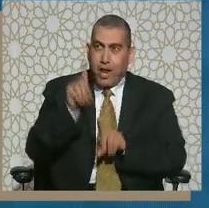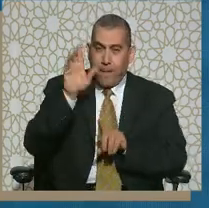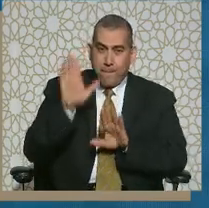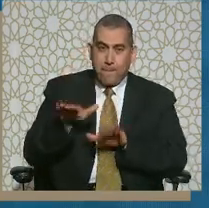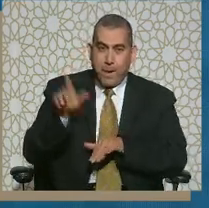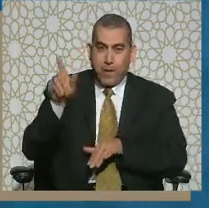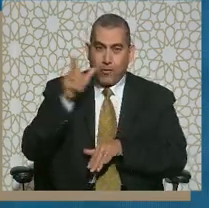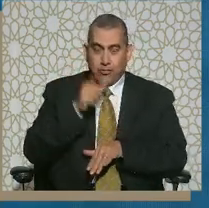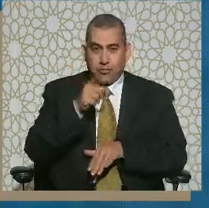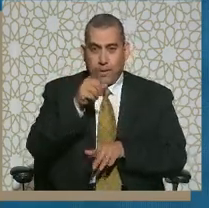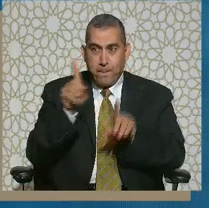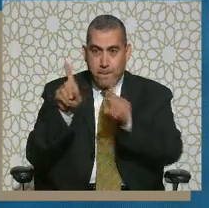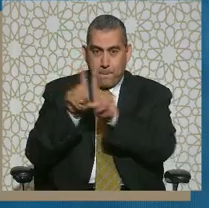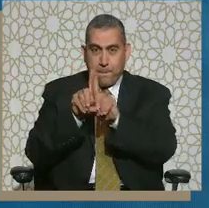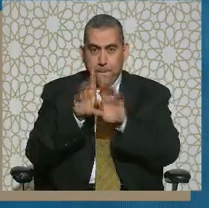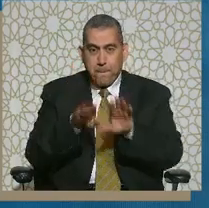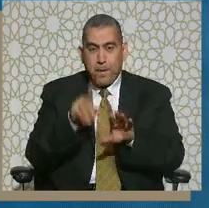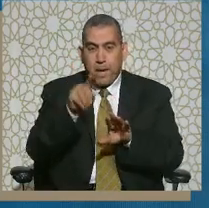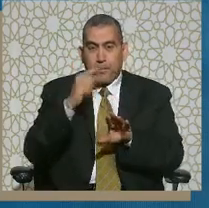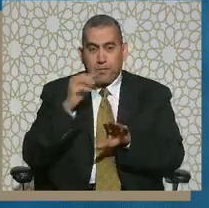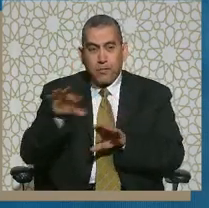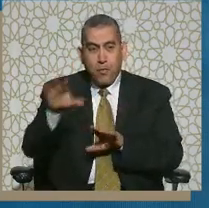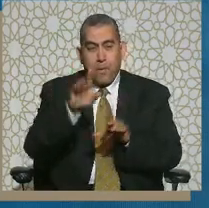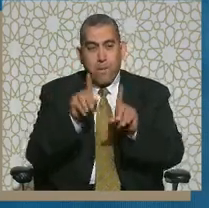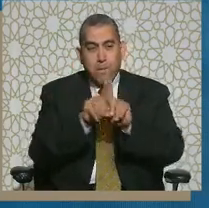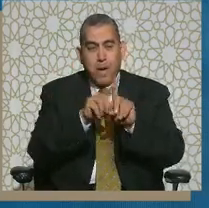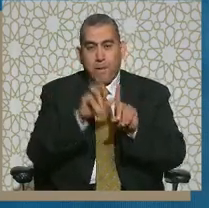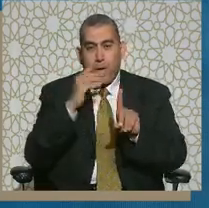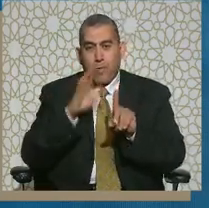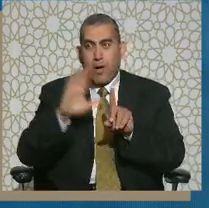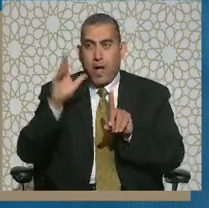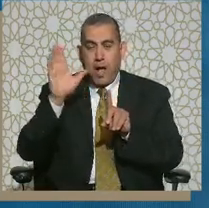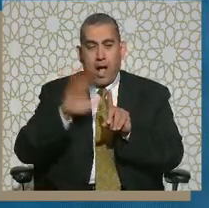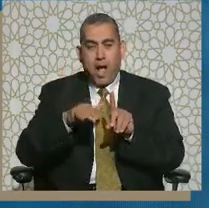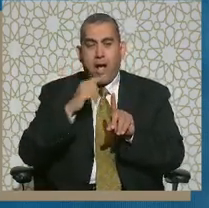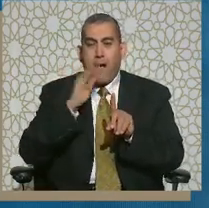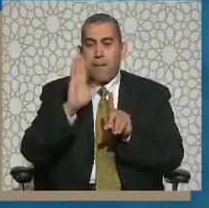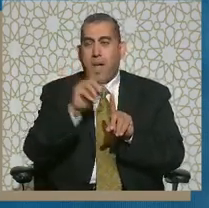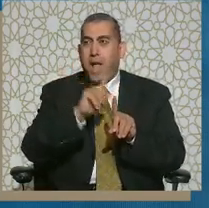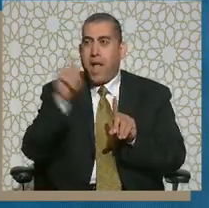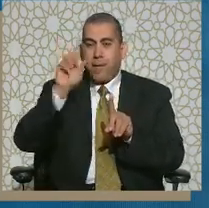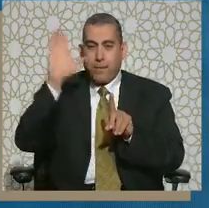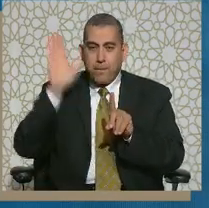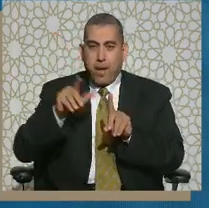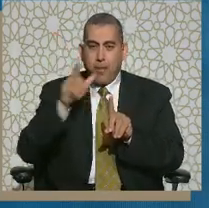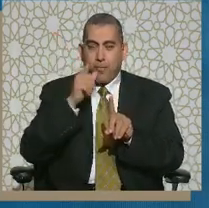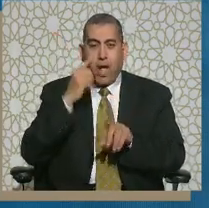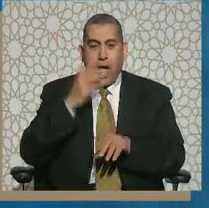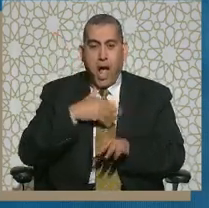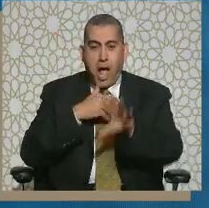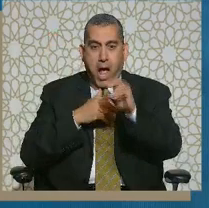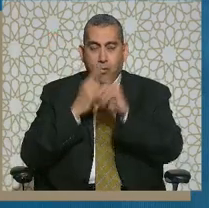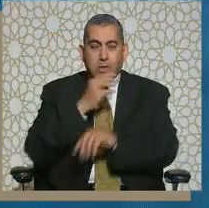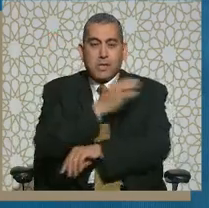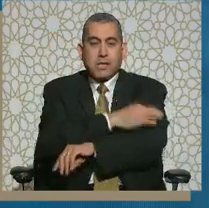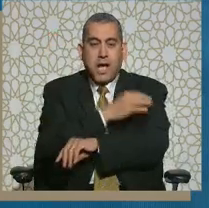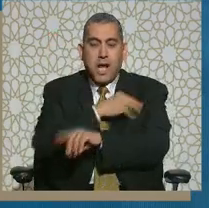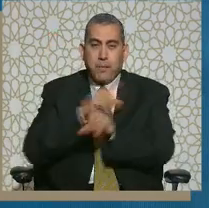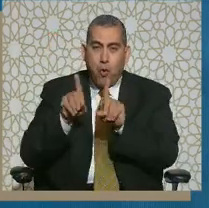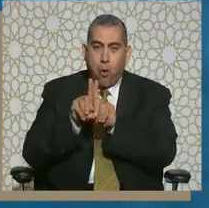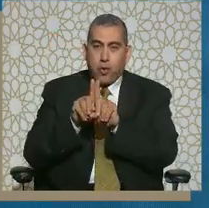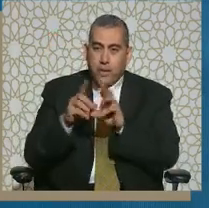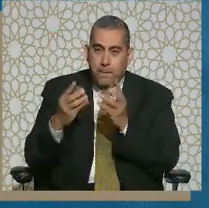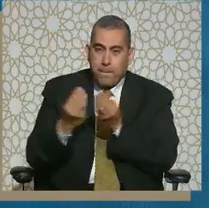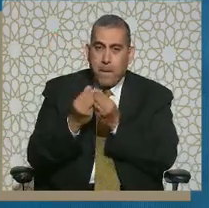ان هو معاك وان الباقي معك ما ودعك لو حبينا بقى نخوض تجربه سلام الانس نعمل ايه اول